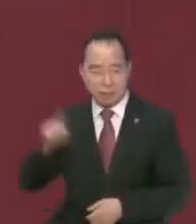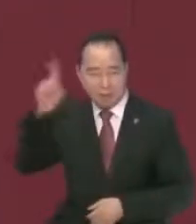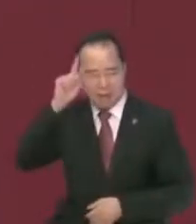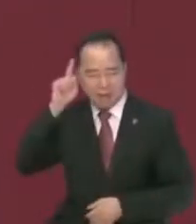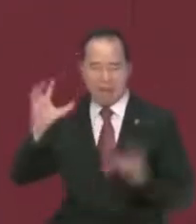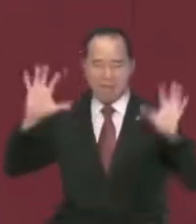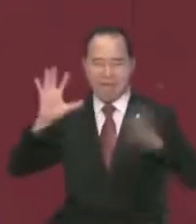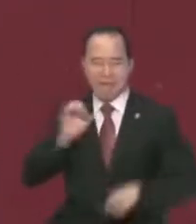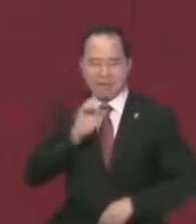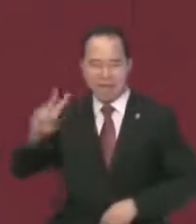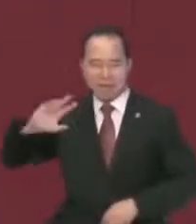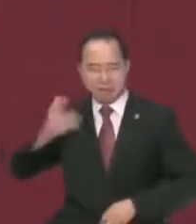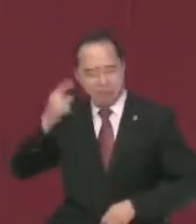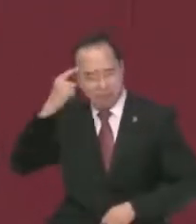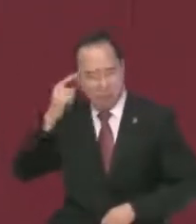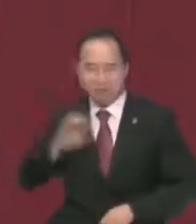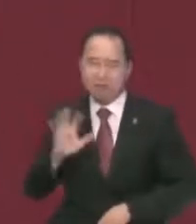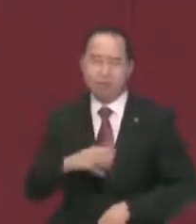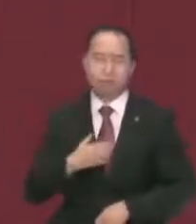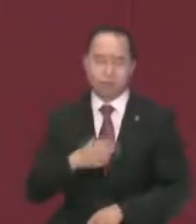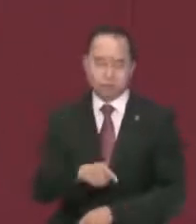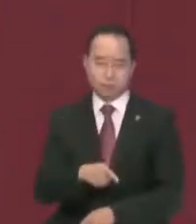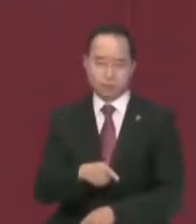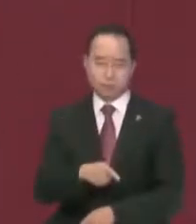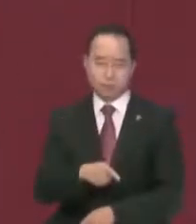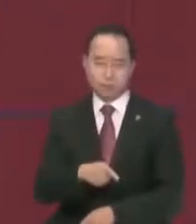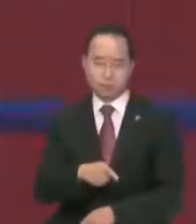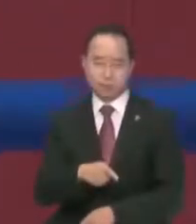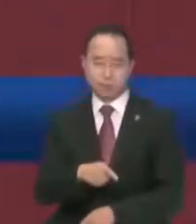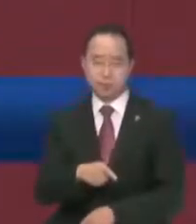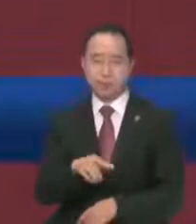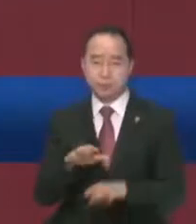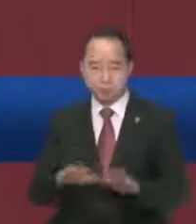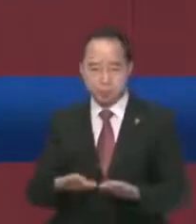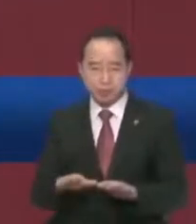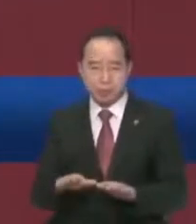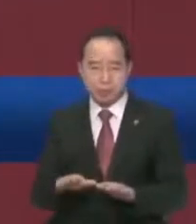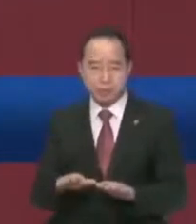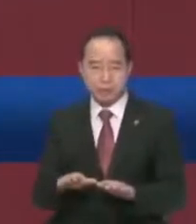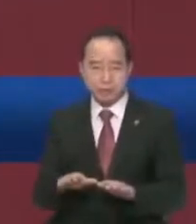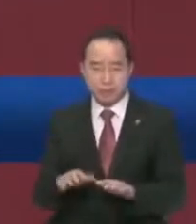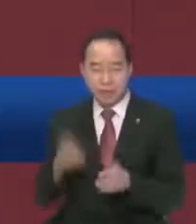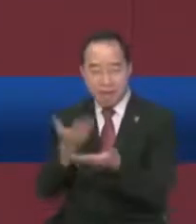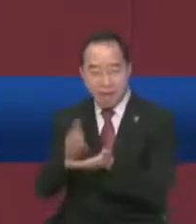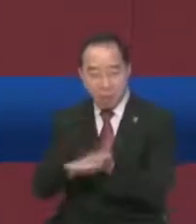그 밖에도 지체된 개혁입법을 이번 회기에 완수하기를 요청합니다.